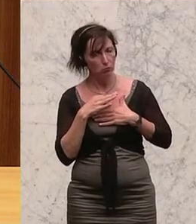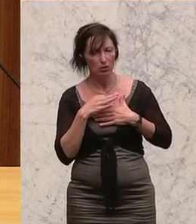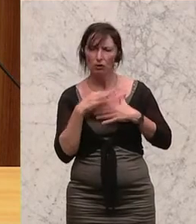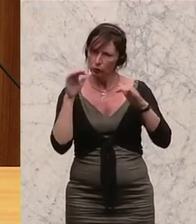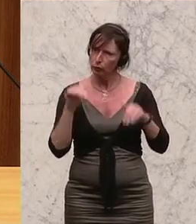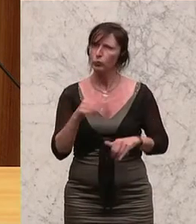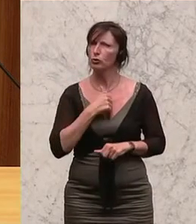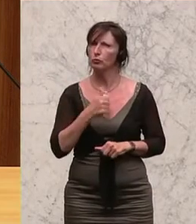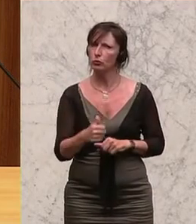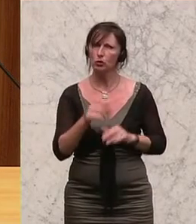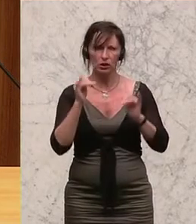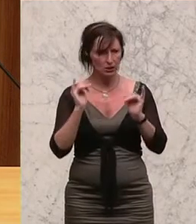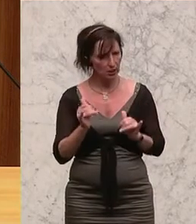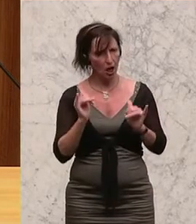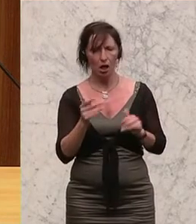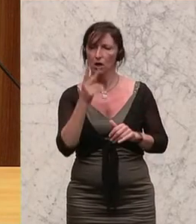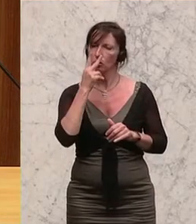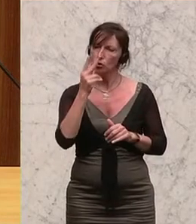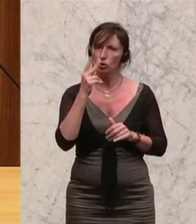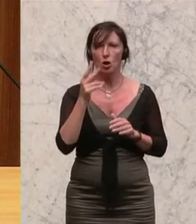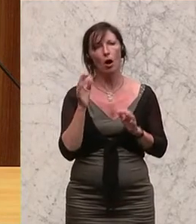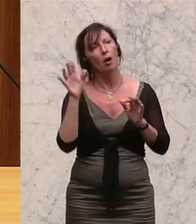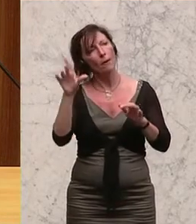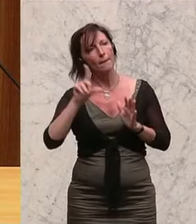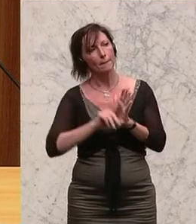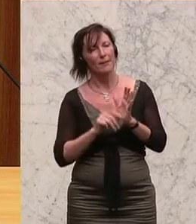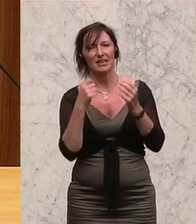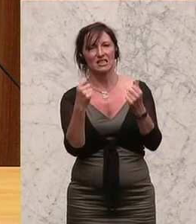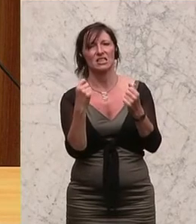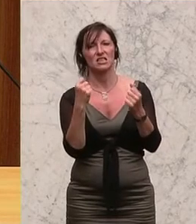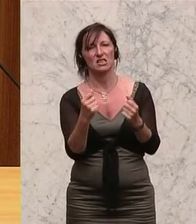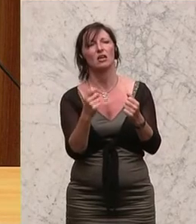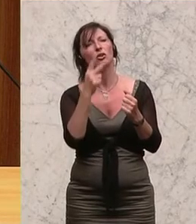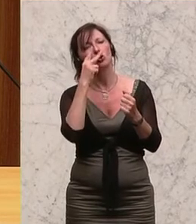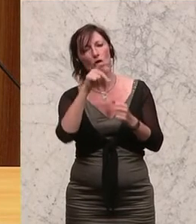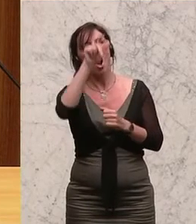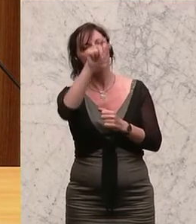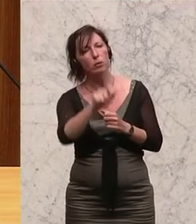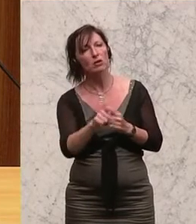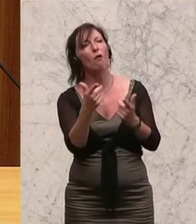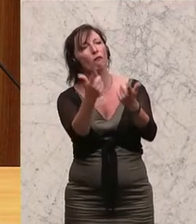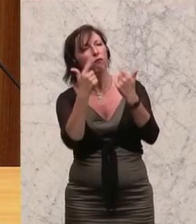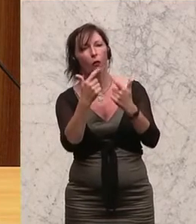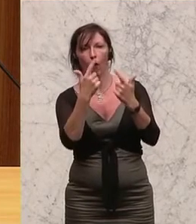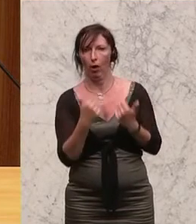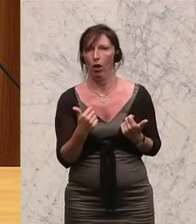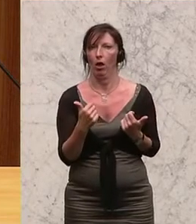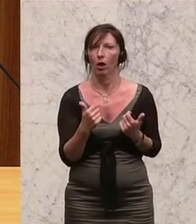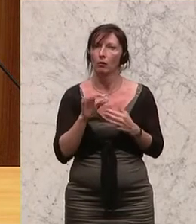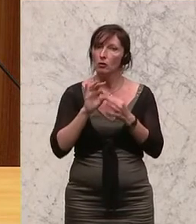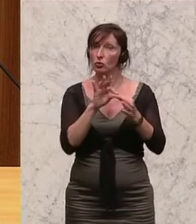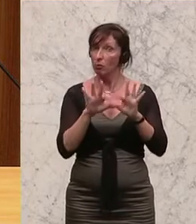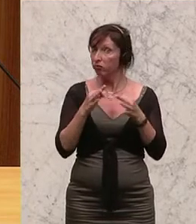haben zu sagen, ja, schauen wir uns das Herkunftslandsprinzip bei der Mindestsicherung, bei der Familienbeihilfe an. Wir müssen den Mut haben, einmal